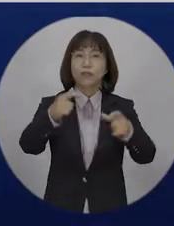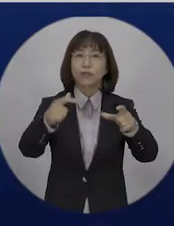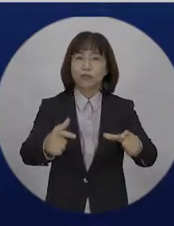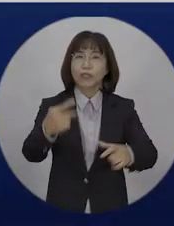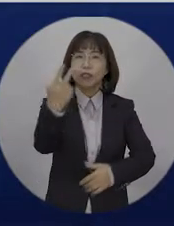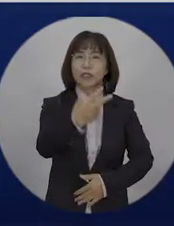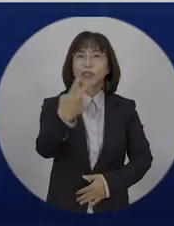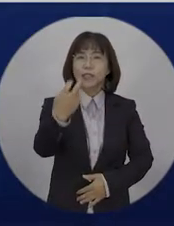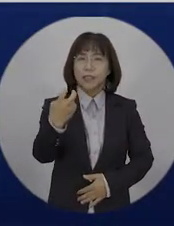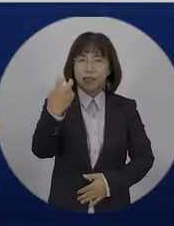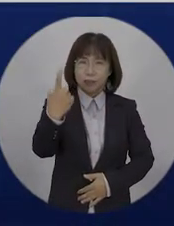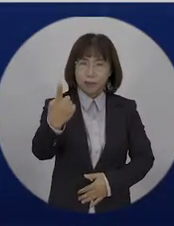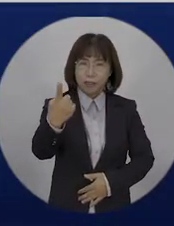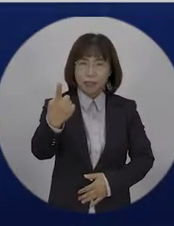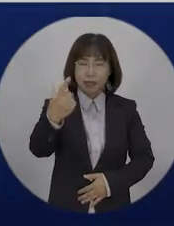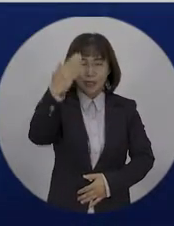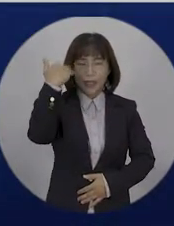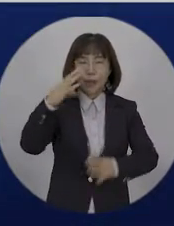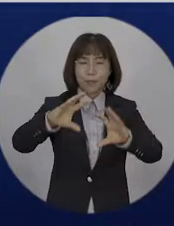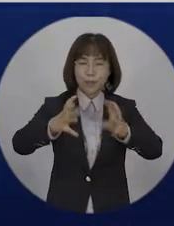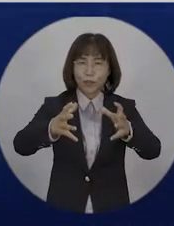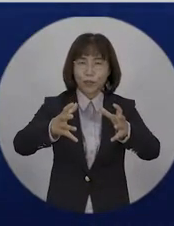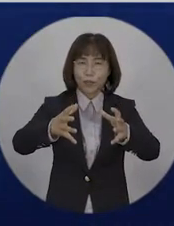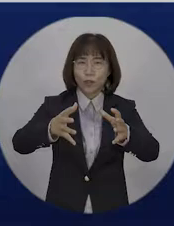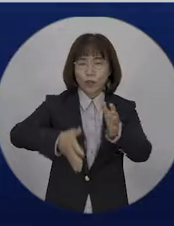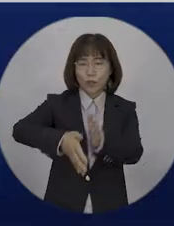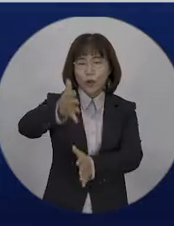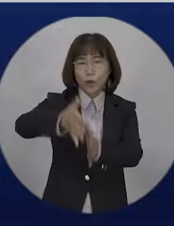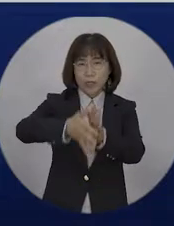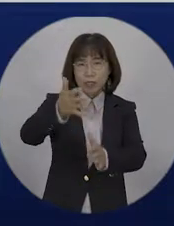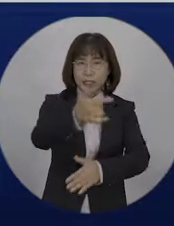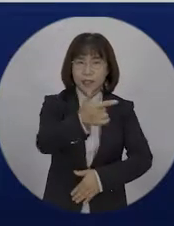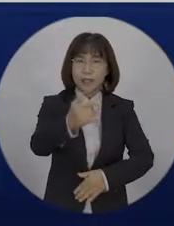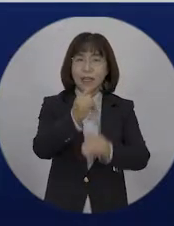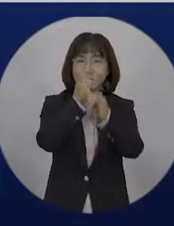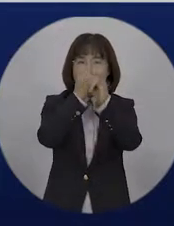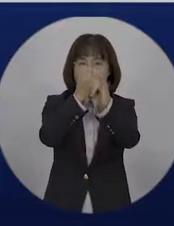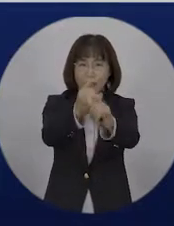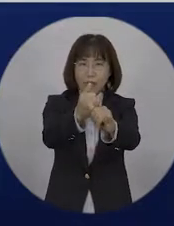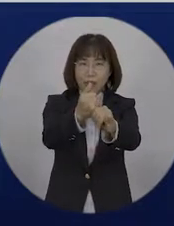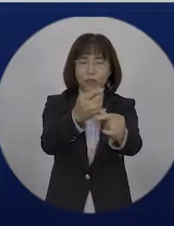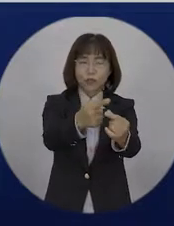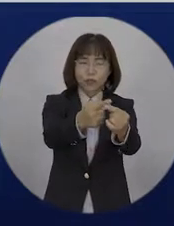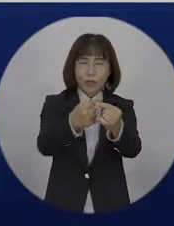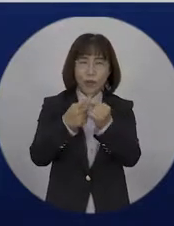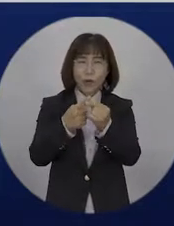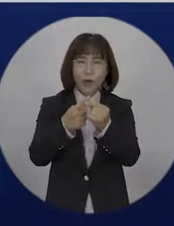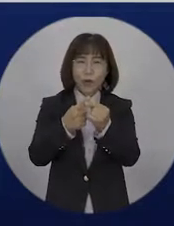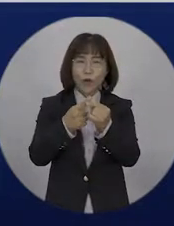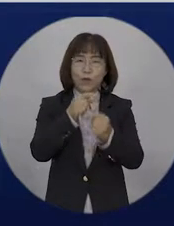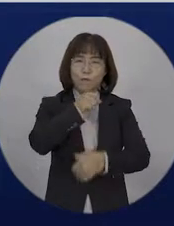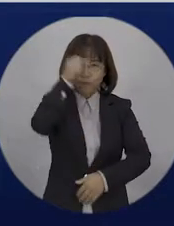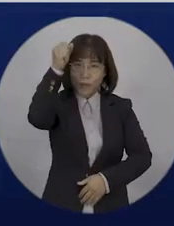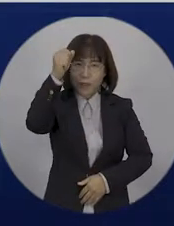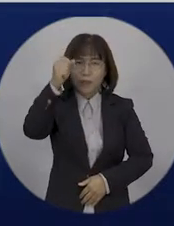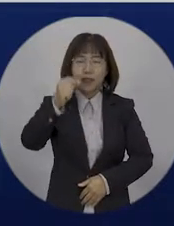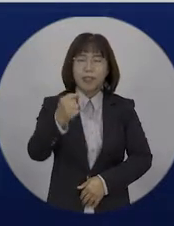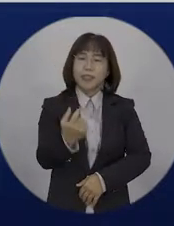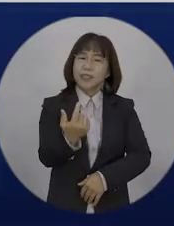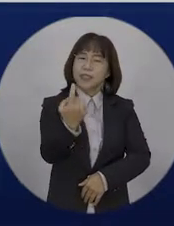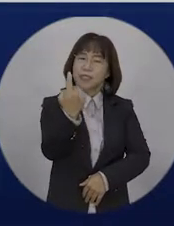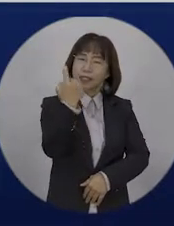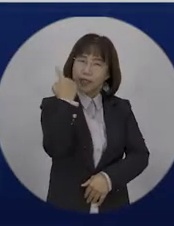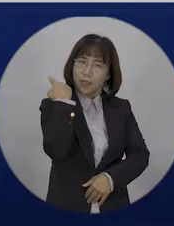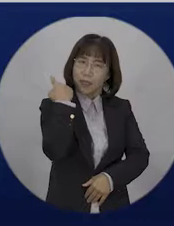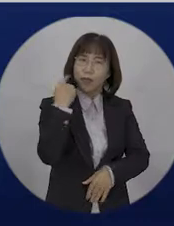강서구가 2021 대한민국 도시대상에서 도시환경부문 최우수 지방자치단체로 선정돼 지난해 특별상에